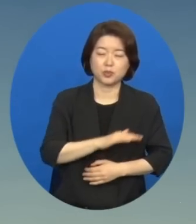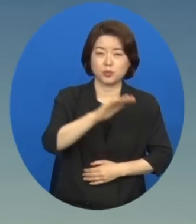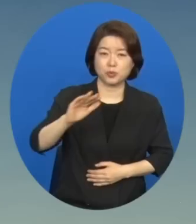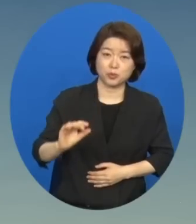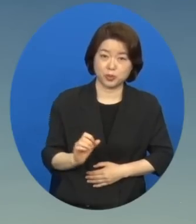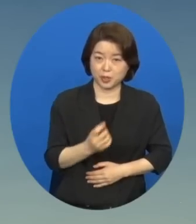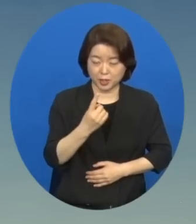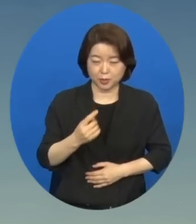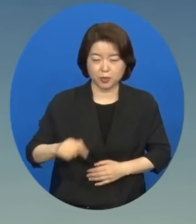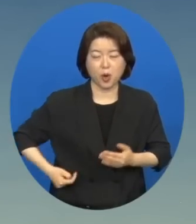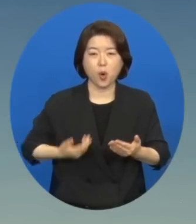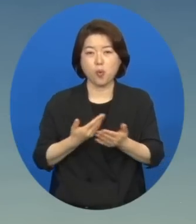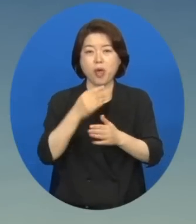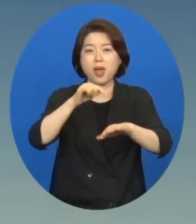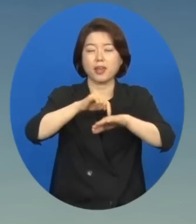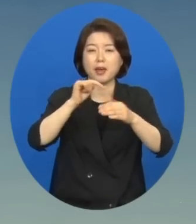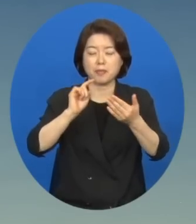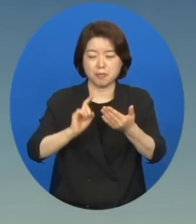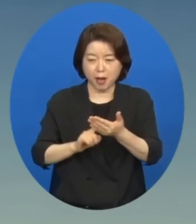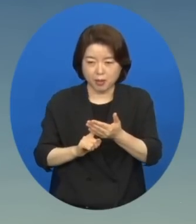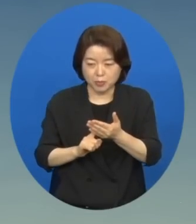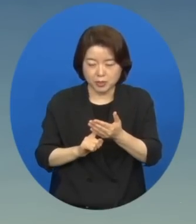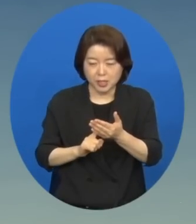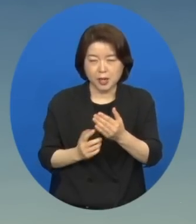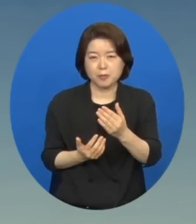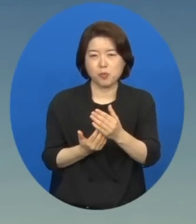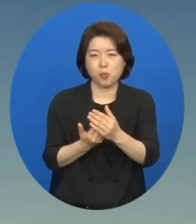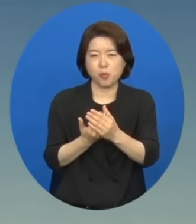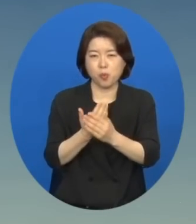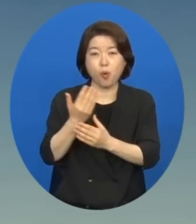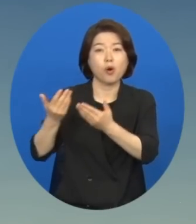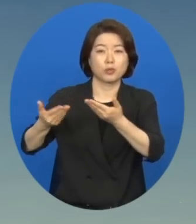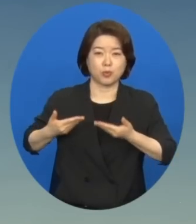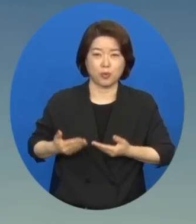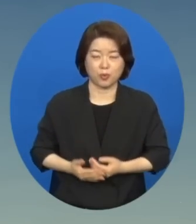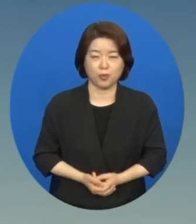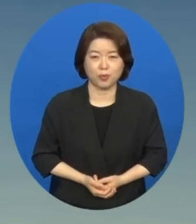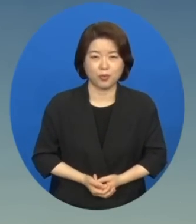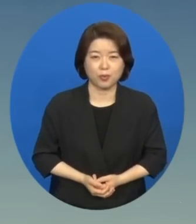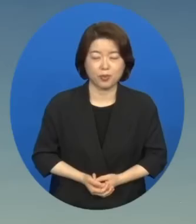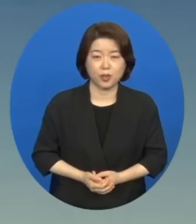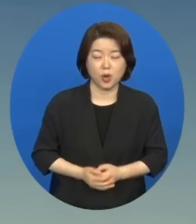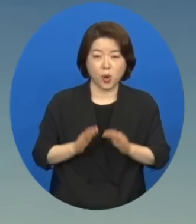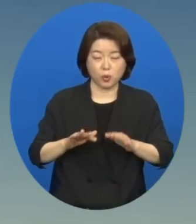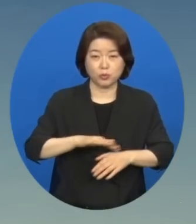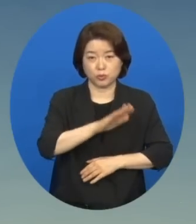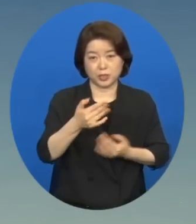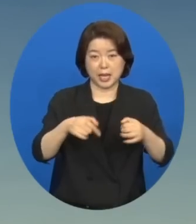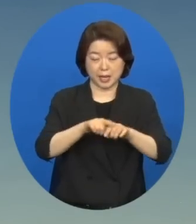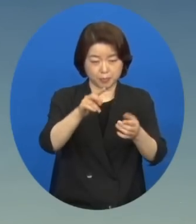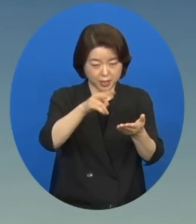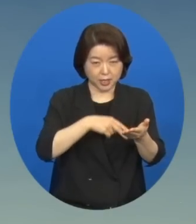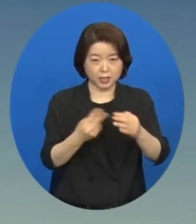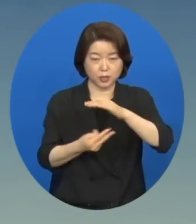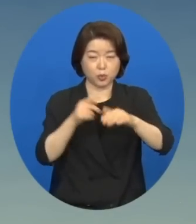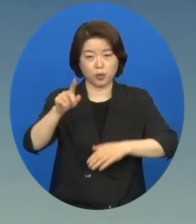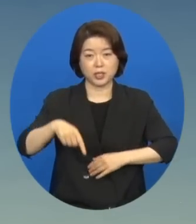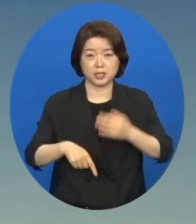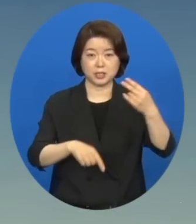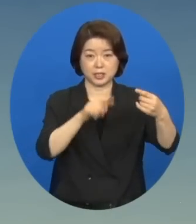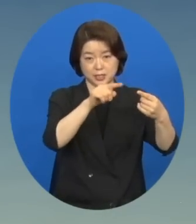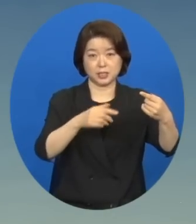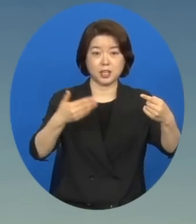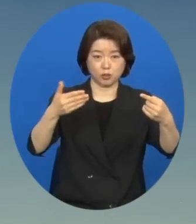하여금 회개할 마음을 주시는 것입니다. 오늘 우리가 함께 읽은 요한일서 1장 9절의